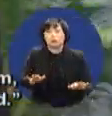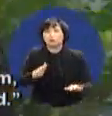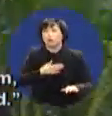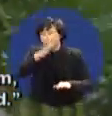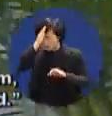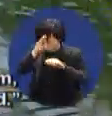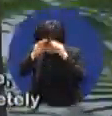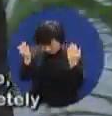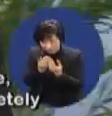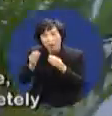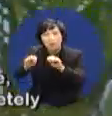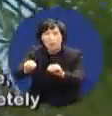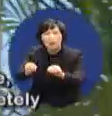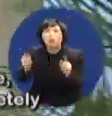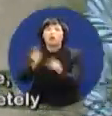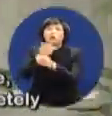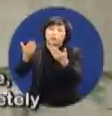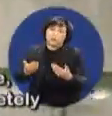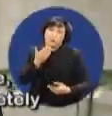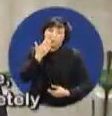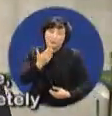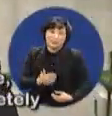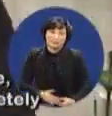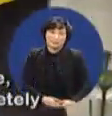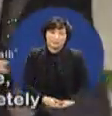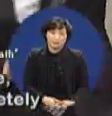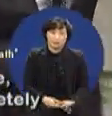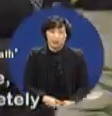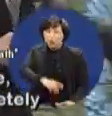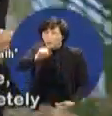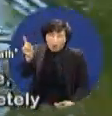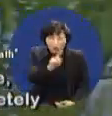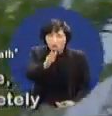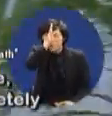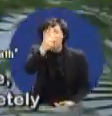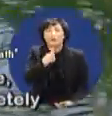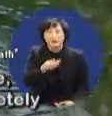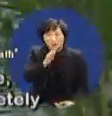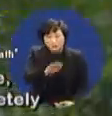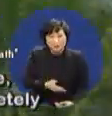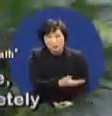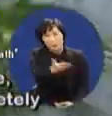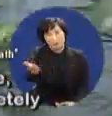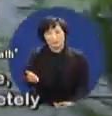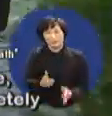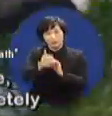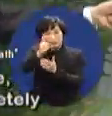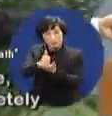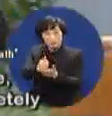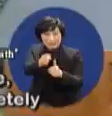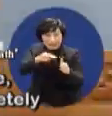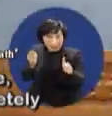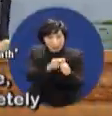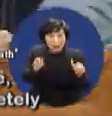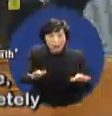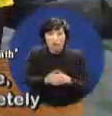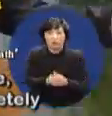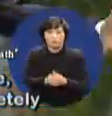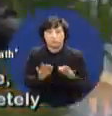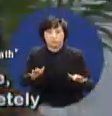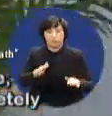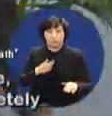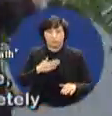나음을 입었도다. 나음을 입었도다. 어떤 병에 걸렸던지 예수님이 채찍에